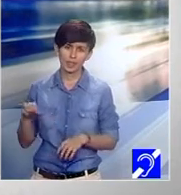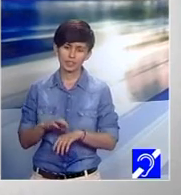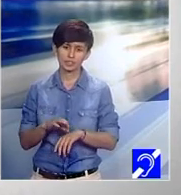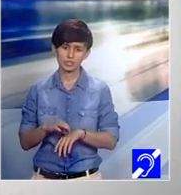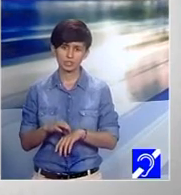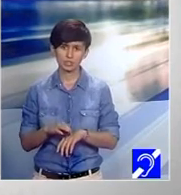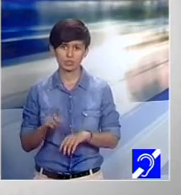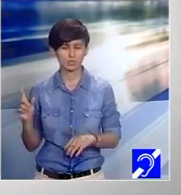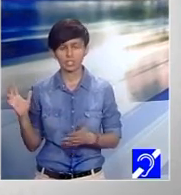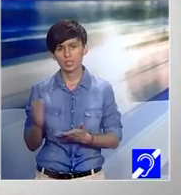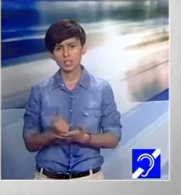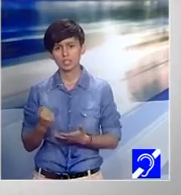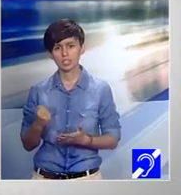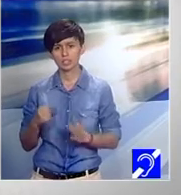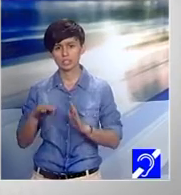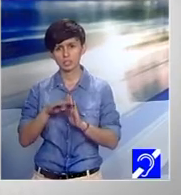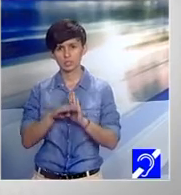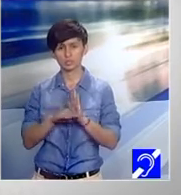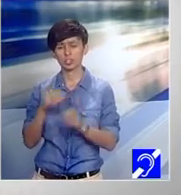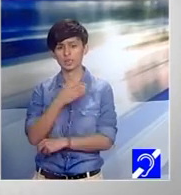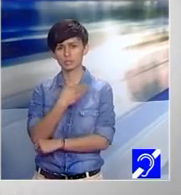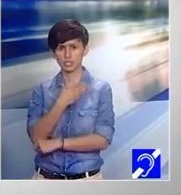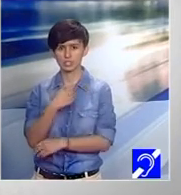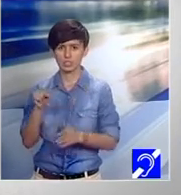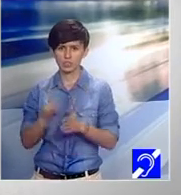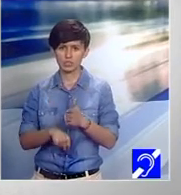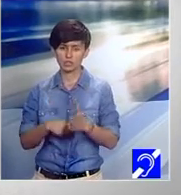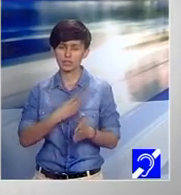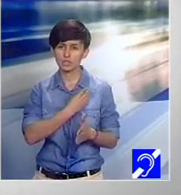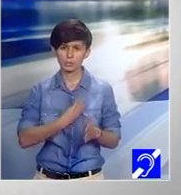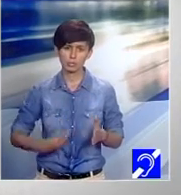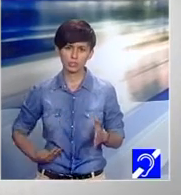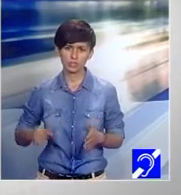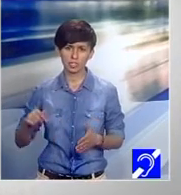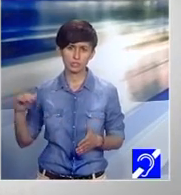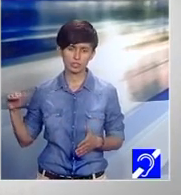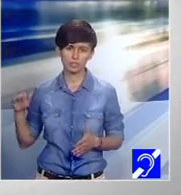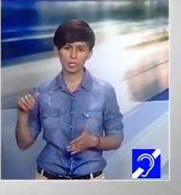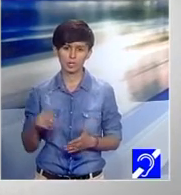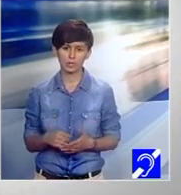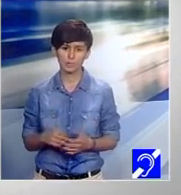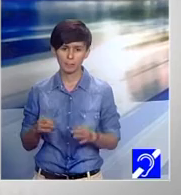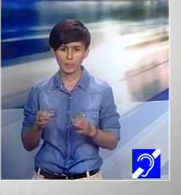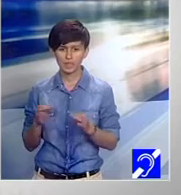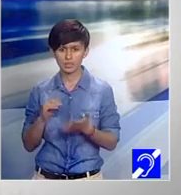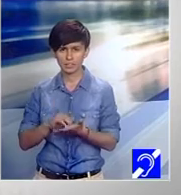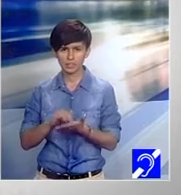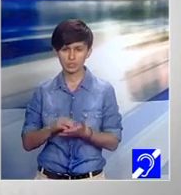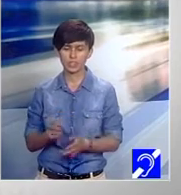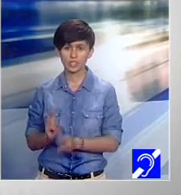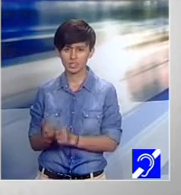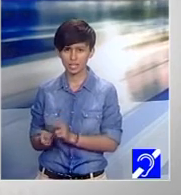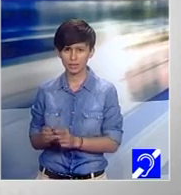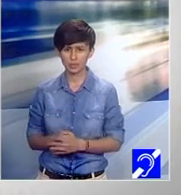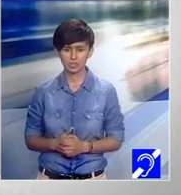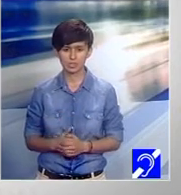existența unui program național de tratament, să convingă Bucureștiu că acești copii au nevoie de tratament. Deci închipuiți-vă că eu